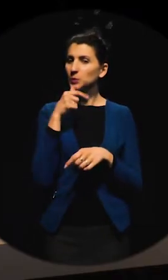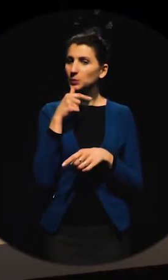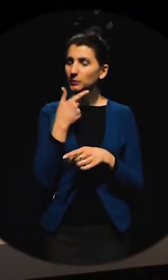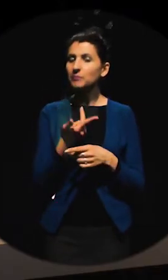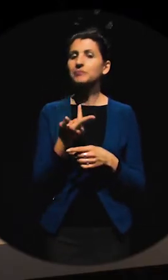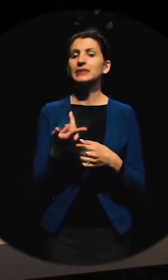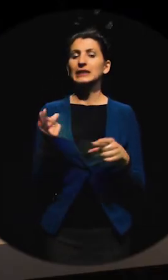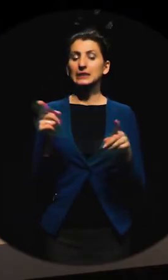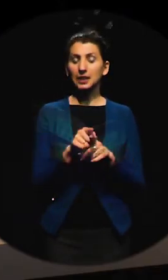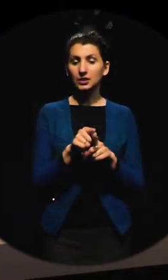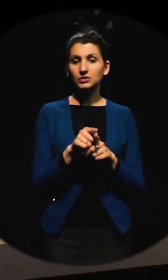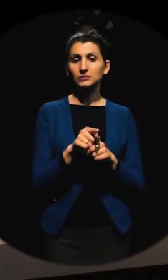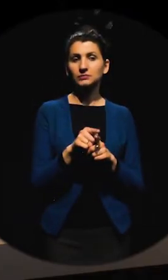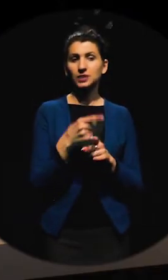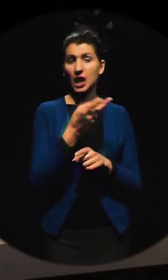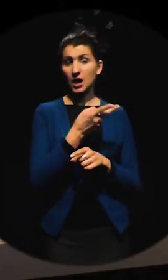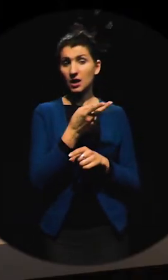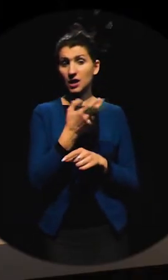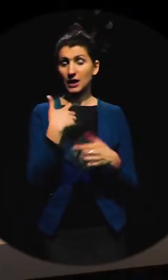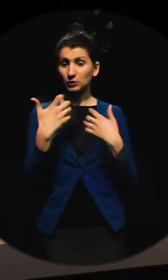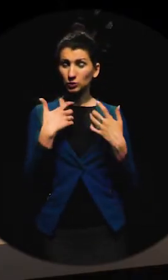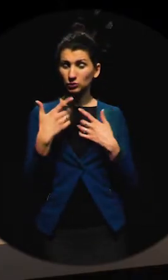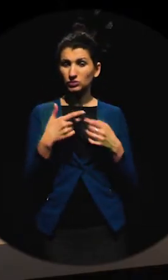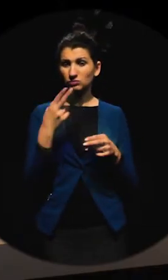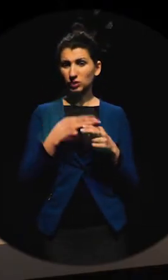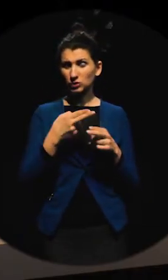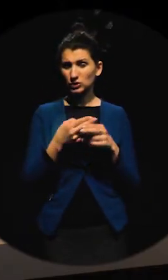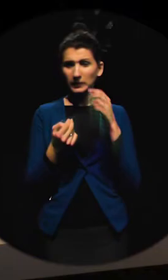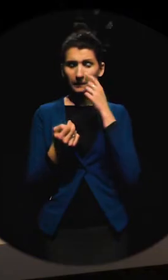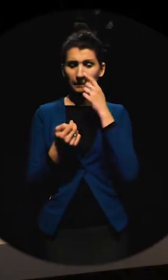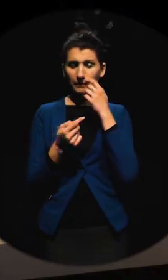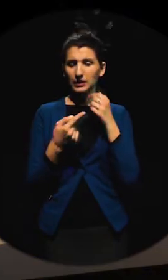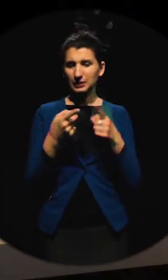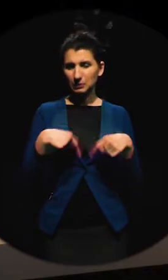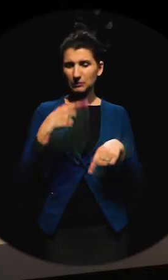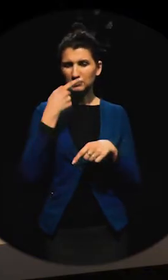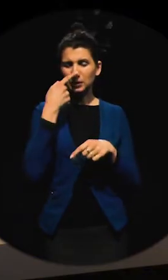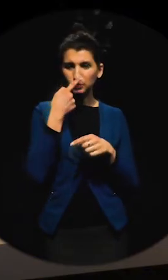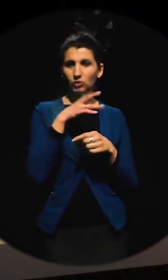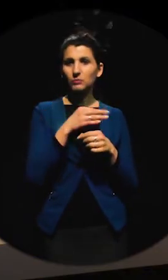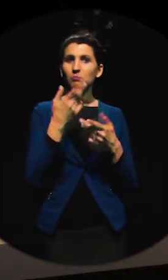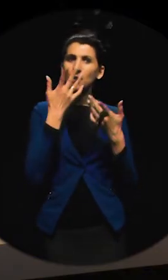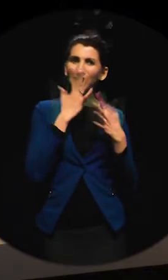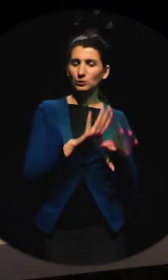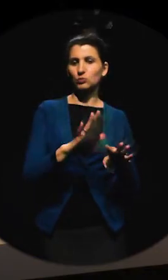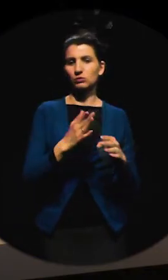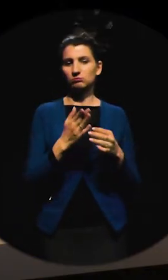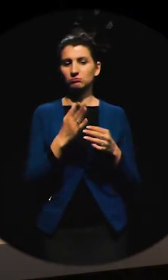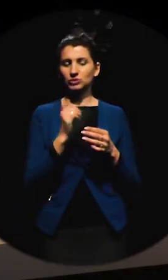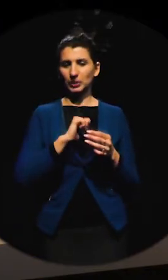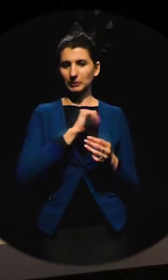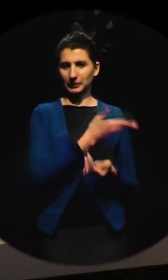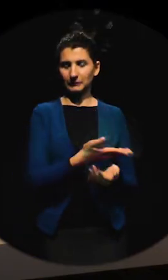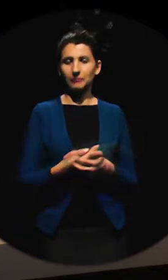oni jak gdyby odsłaniają siebie, ponieważ ja rozumiem, że druga część spektaklu polegała właśnie na tym,